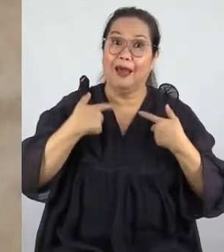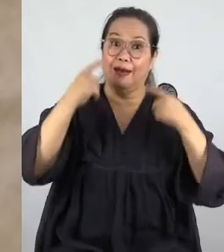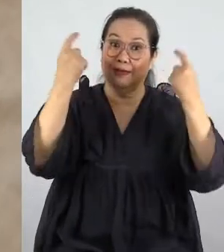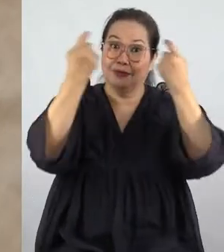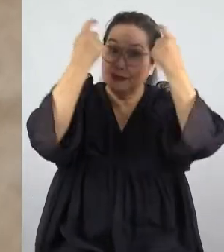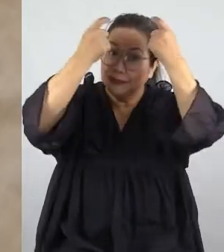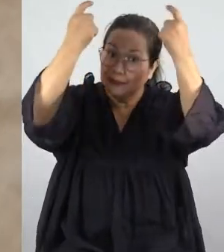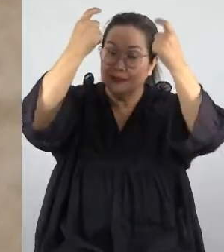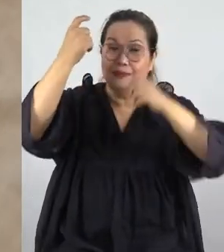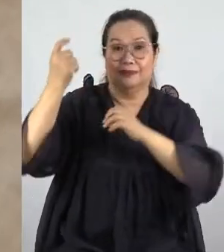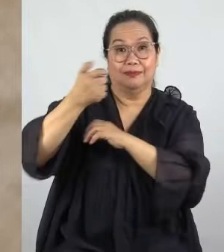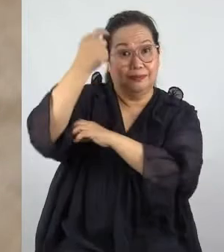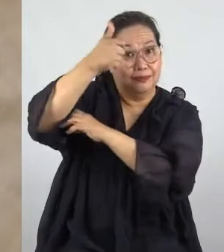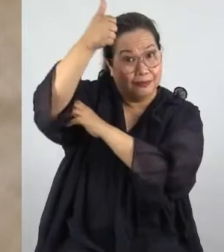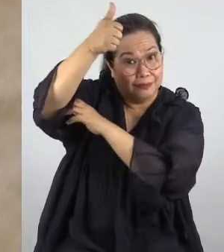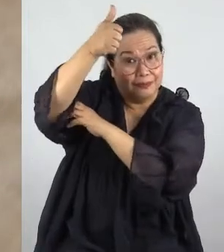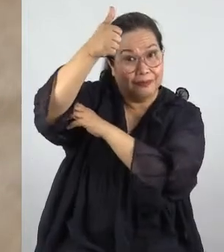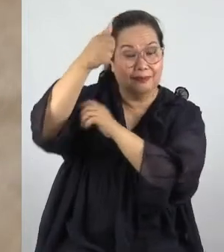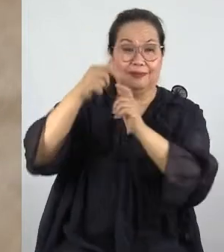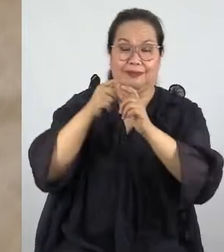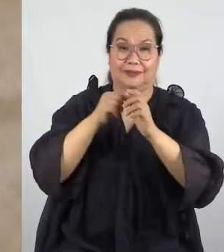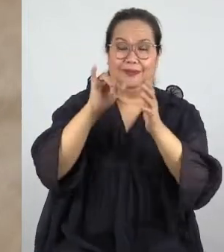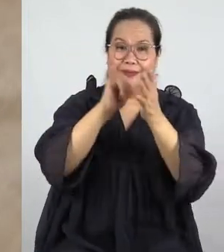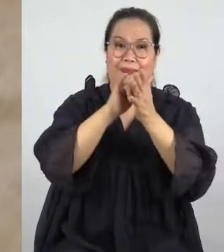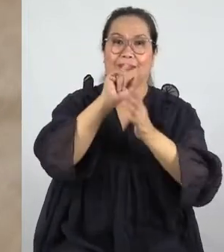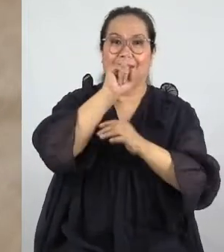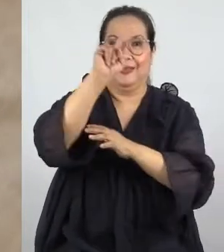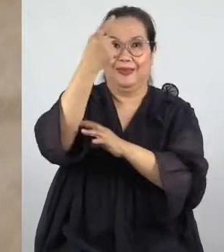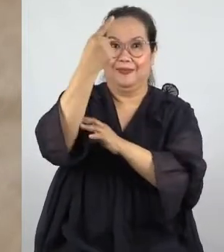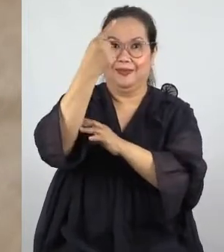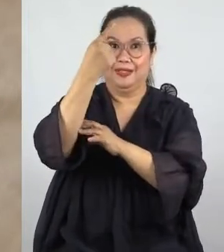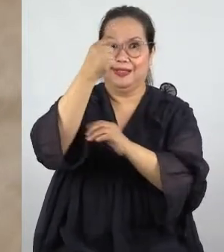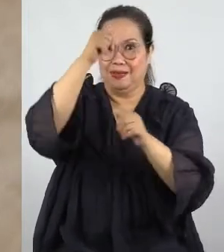nagtatagumpay. So yun po ang una.